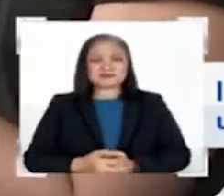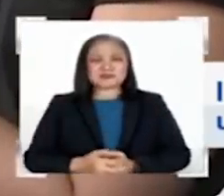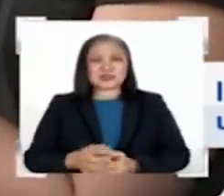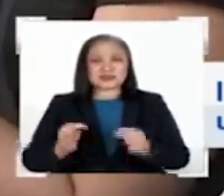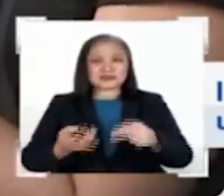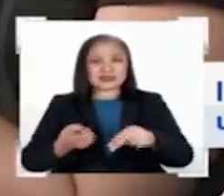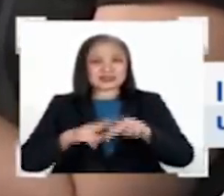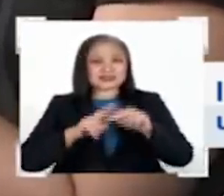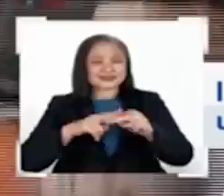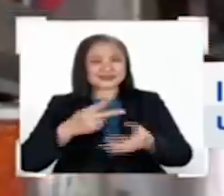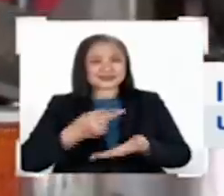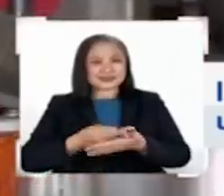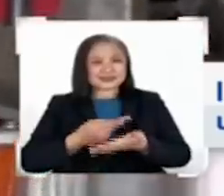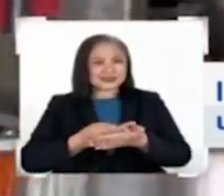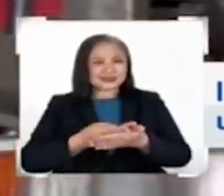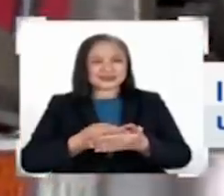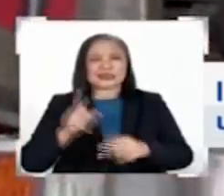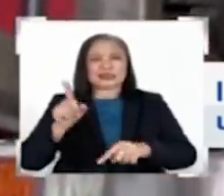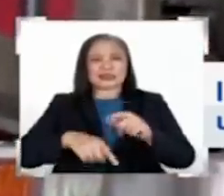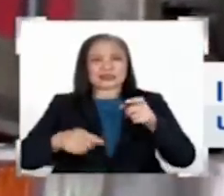hindi natin makokontrol eh.